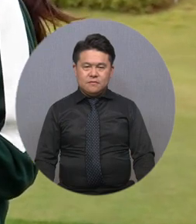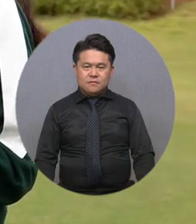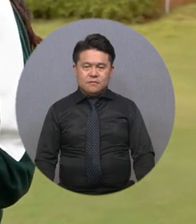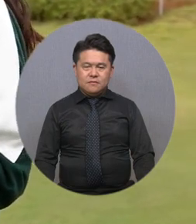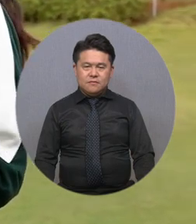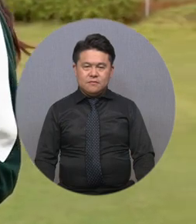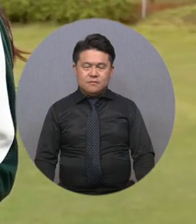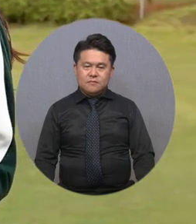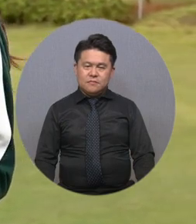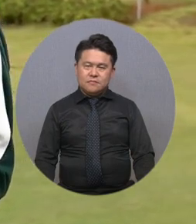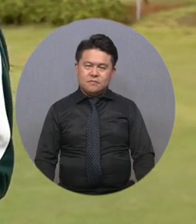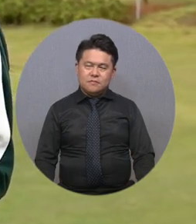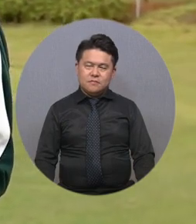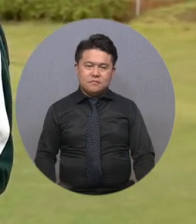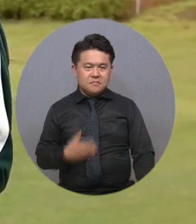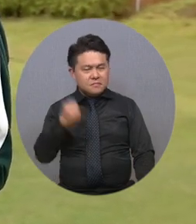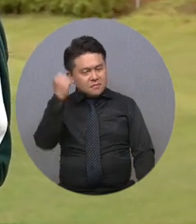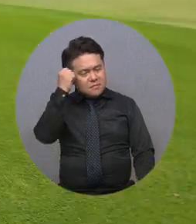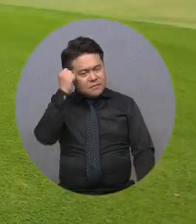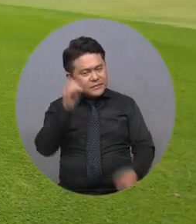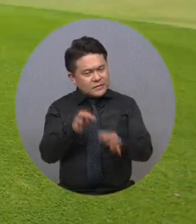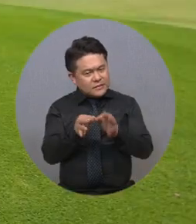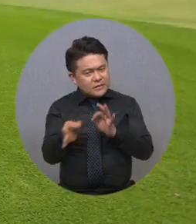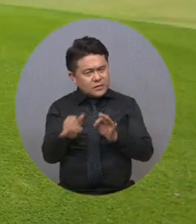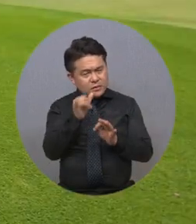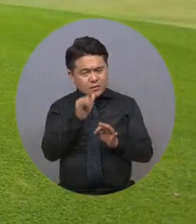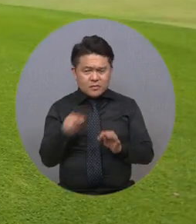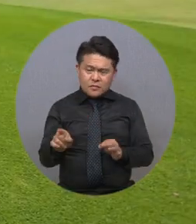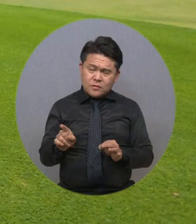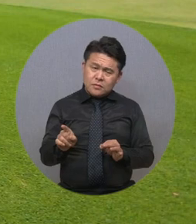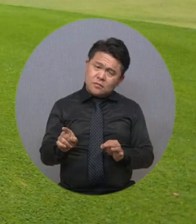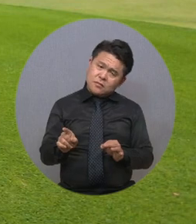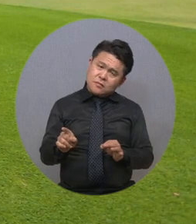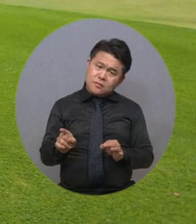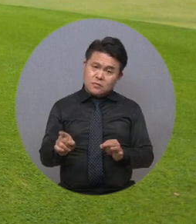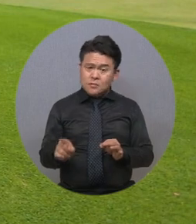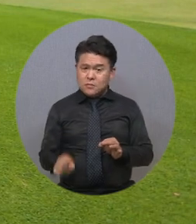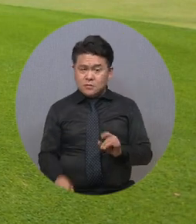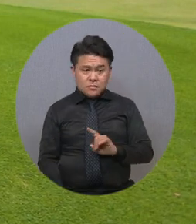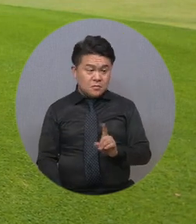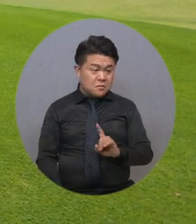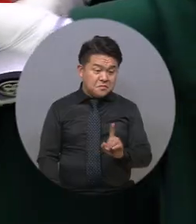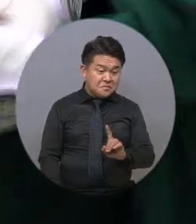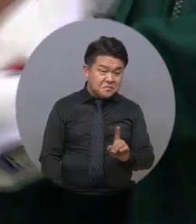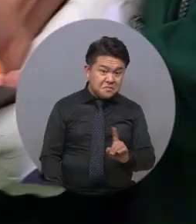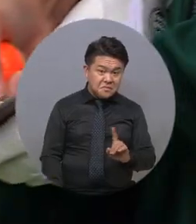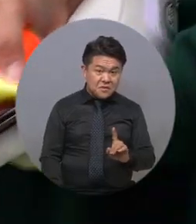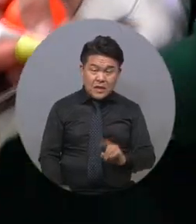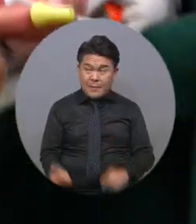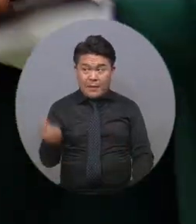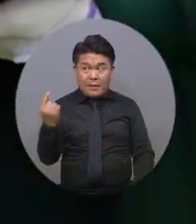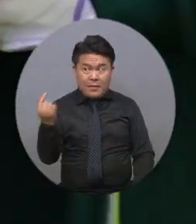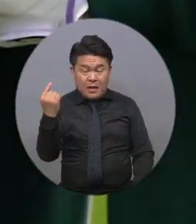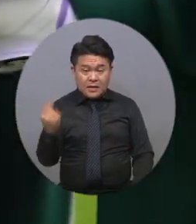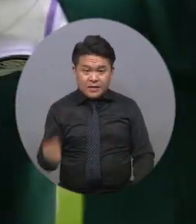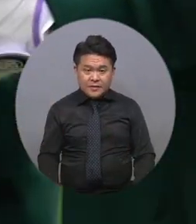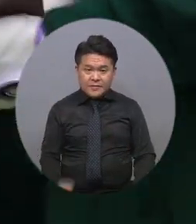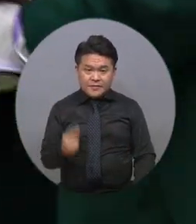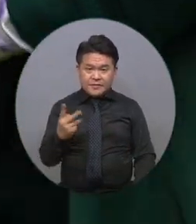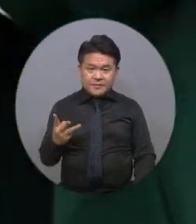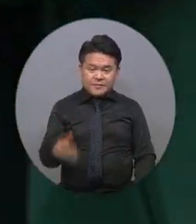근데 내 기억에 약간 찢어진 게 찢어진 게 좋은 거 뭐 어떤 건데? 그 바, 안에 그 바깥 안 나? 빨리 빨리 잠깐 빨리 빨리 하나 둘